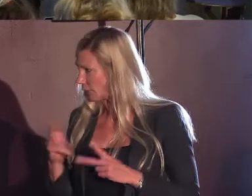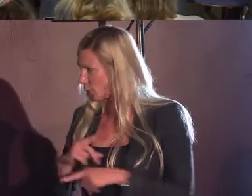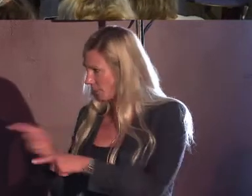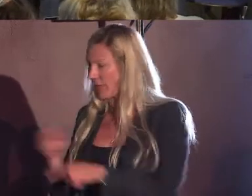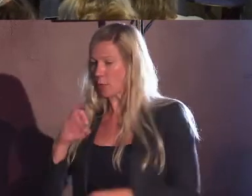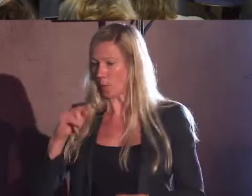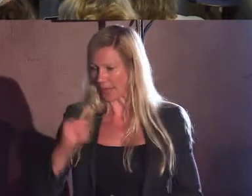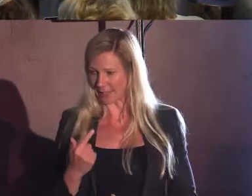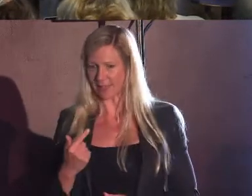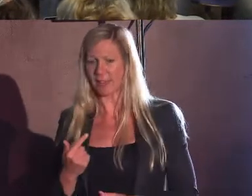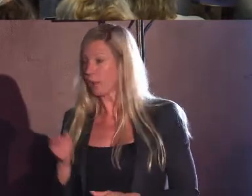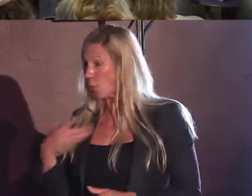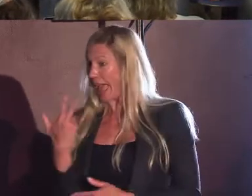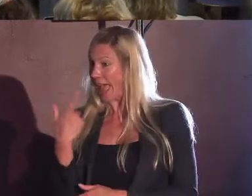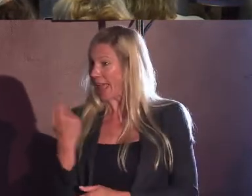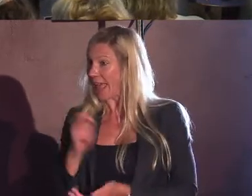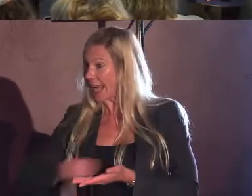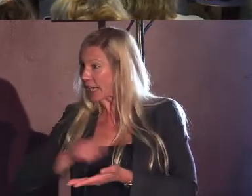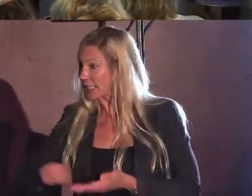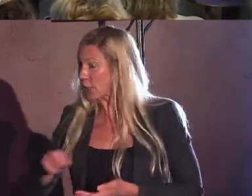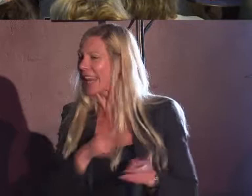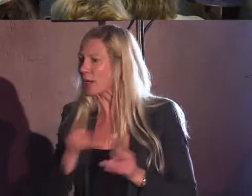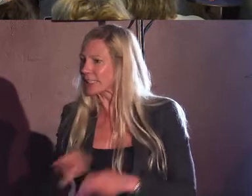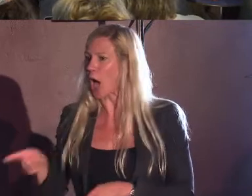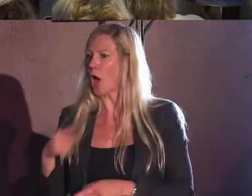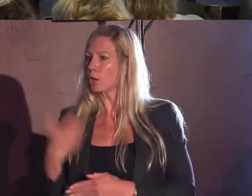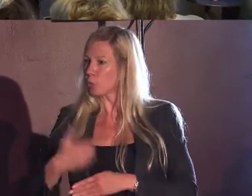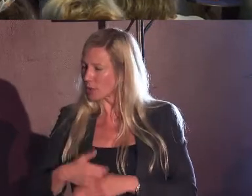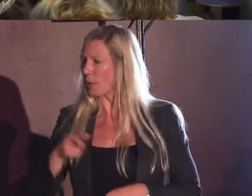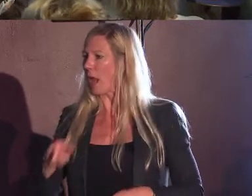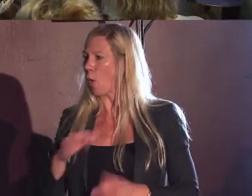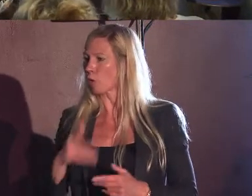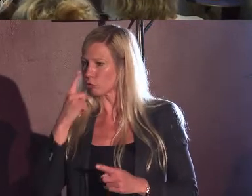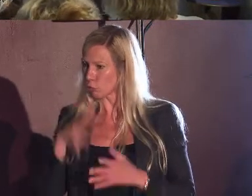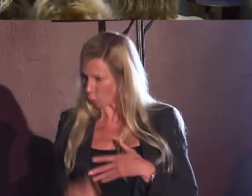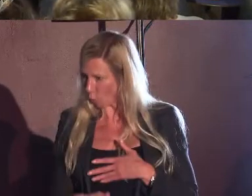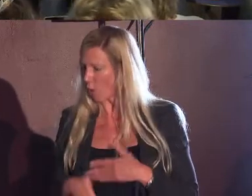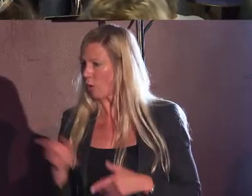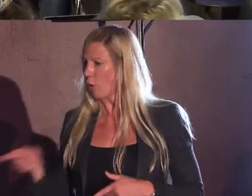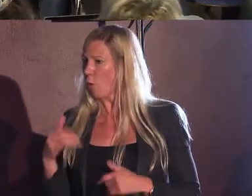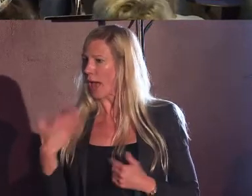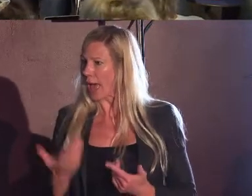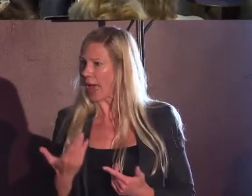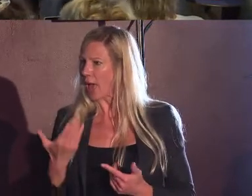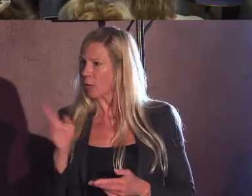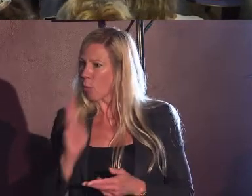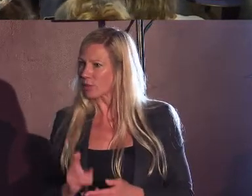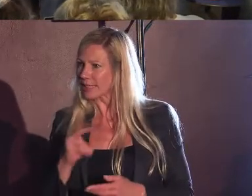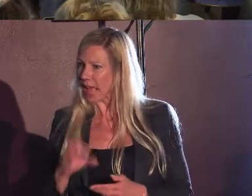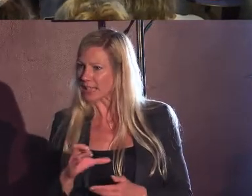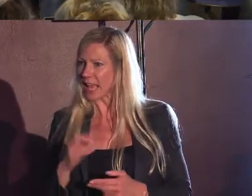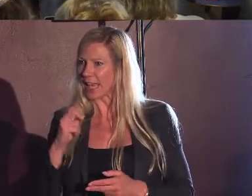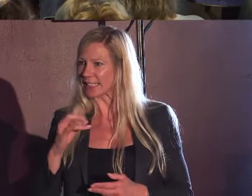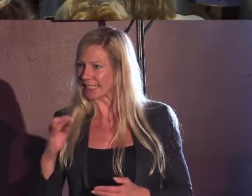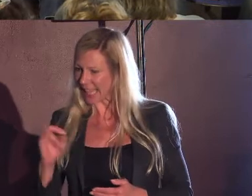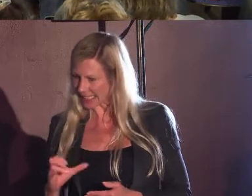Robert, ja. Du är regissör, skådespelare och psykolog och verkar nu i ett konstnärsresidens på Interactive Institute i Göteborg.